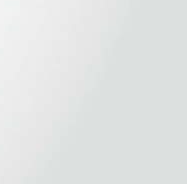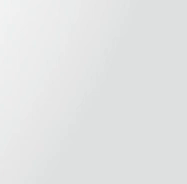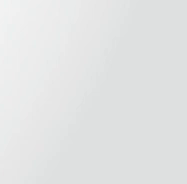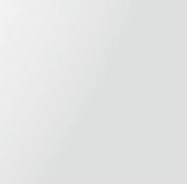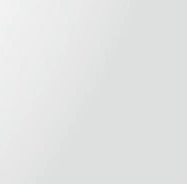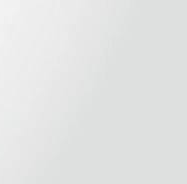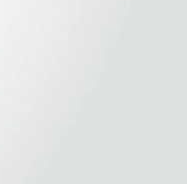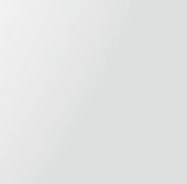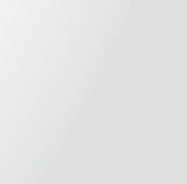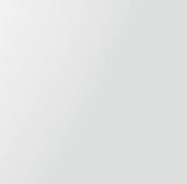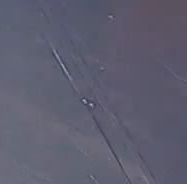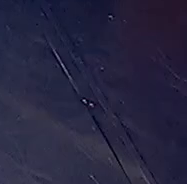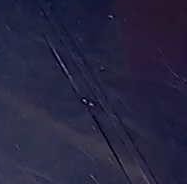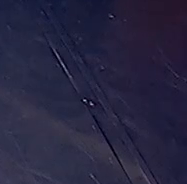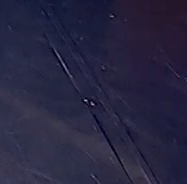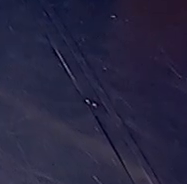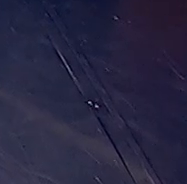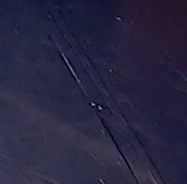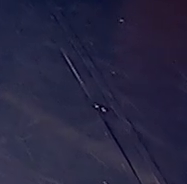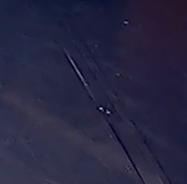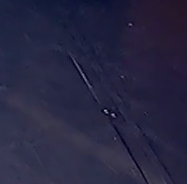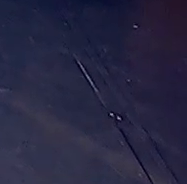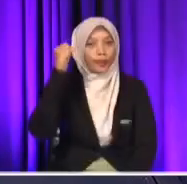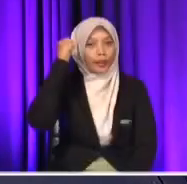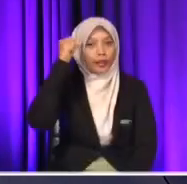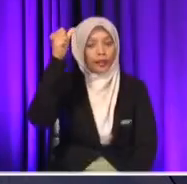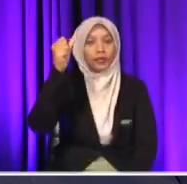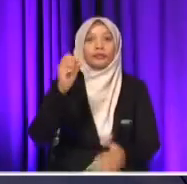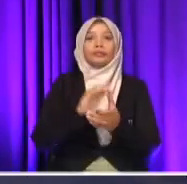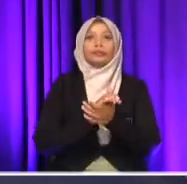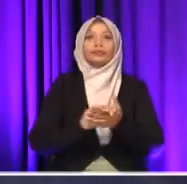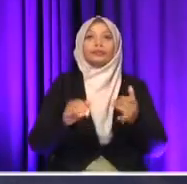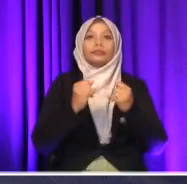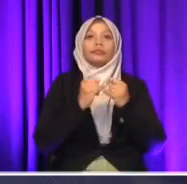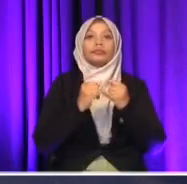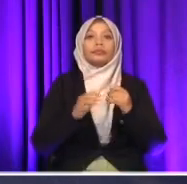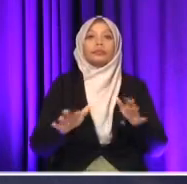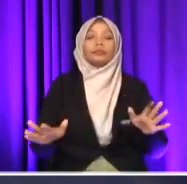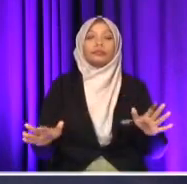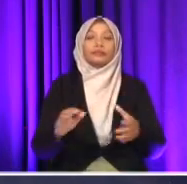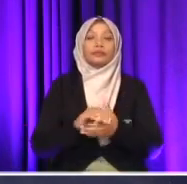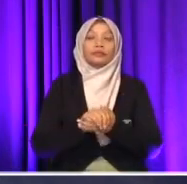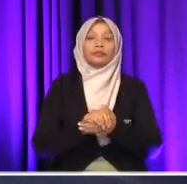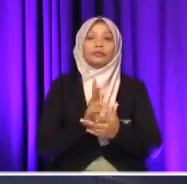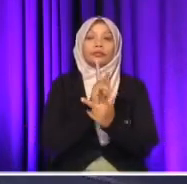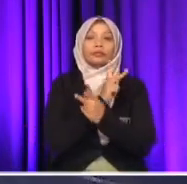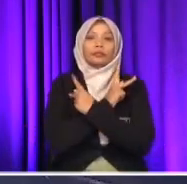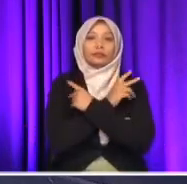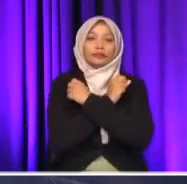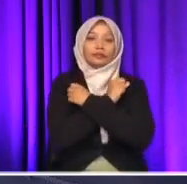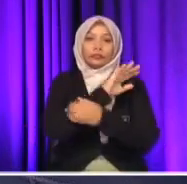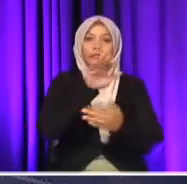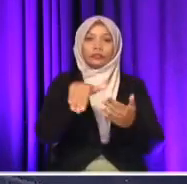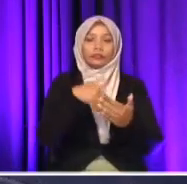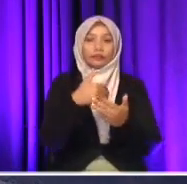Didik TV KPM. Assalamualaikum, salam sejahtera, salam muhibah, salam kasih sayang kepada semua yang sedang menonton